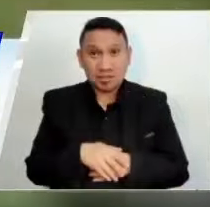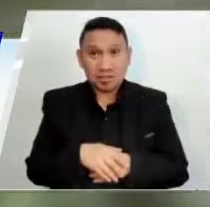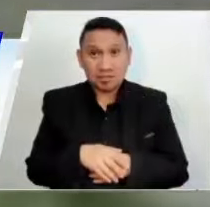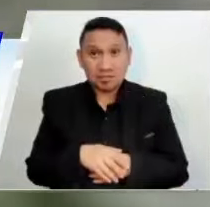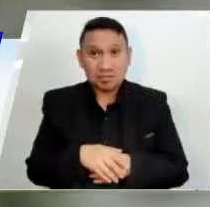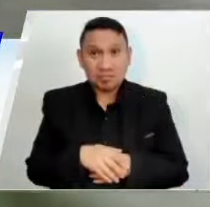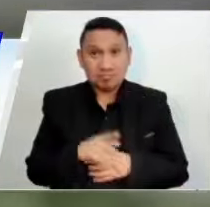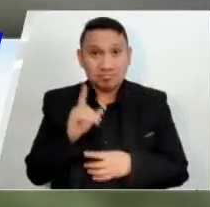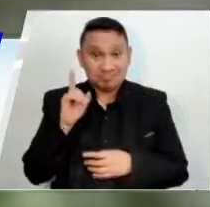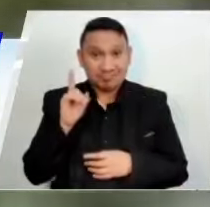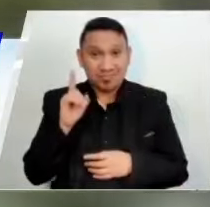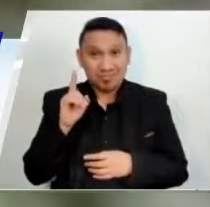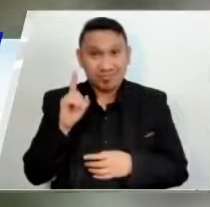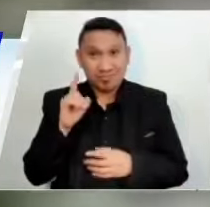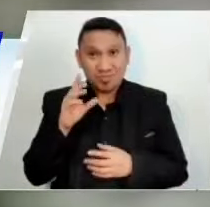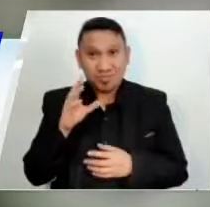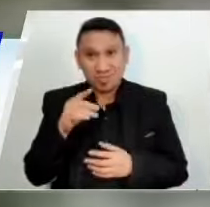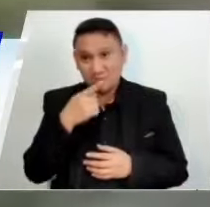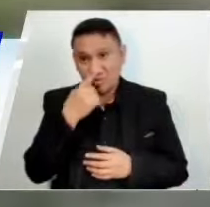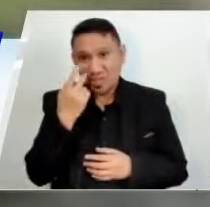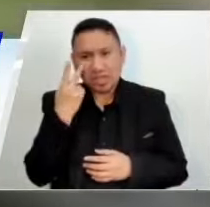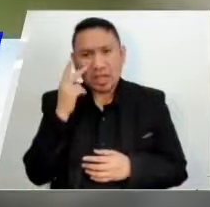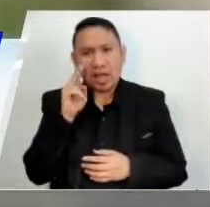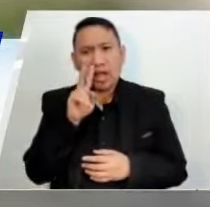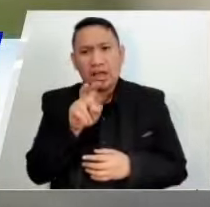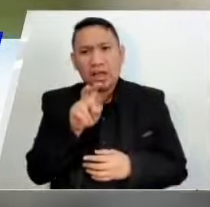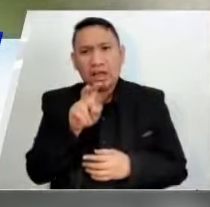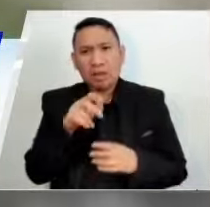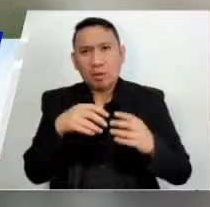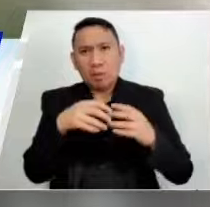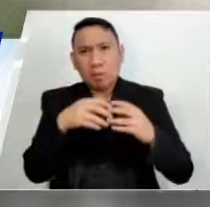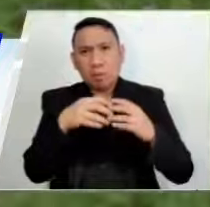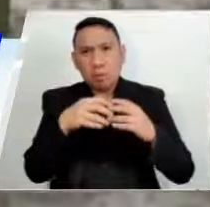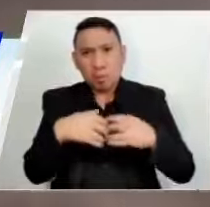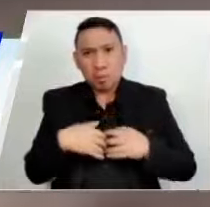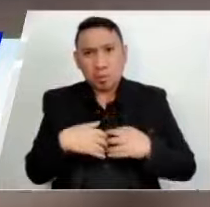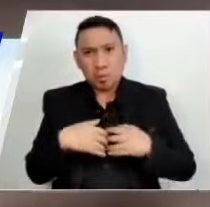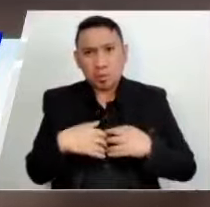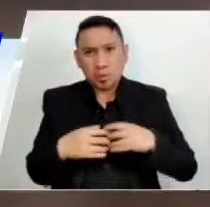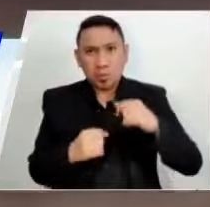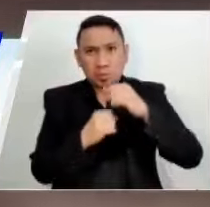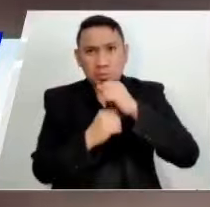awi gumuho kasi ang tulay at tinangay ng rumaragasang tubig